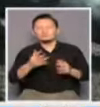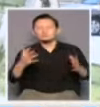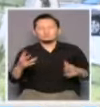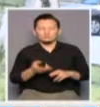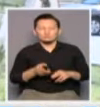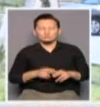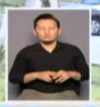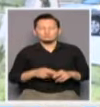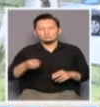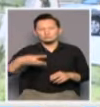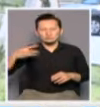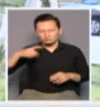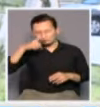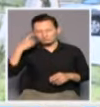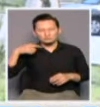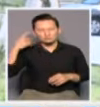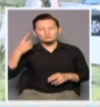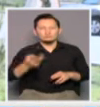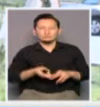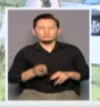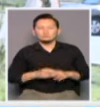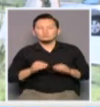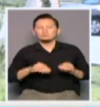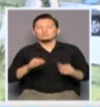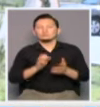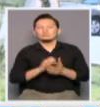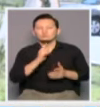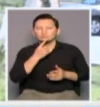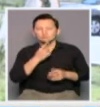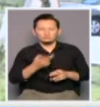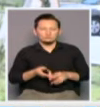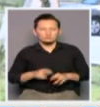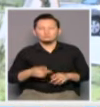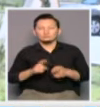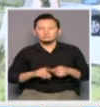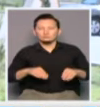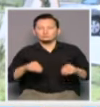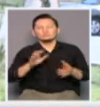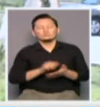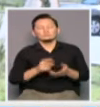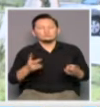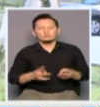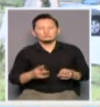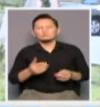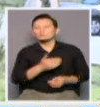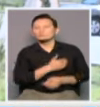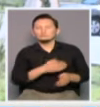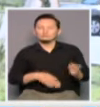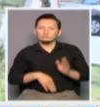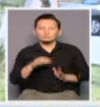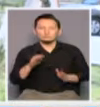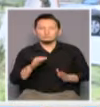Основная проблема это аномальная жара, потому что вообще предусмотрена посадка цветов желательно